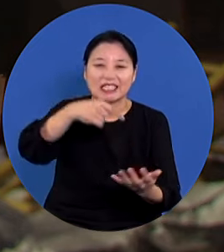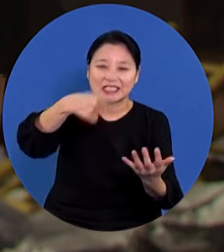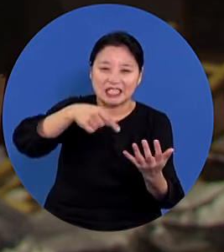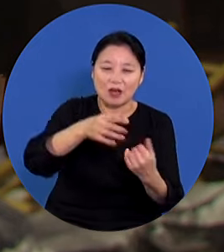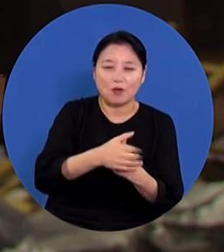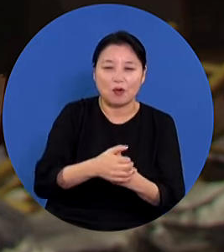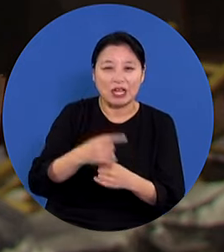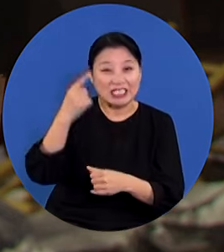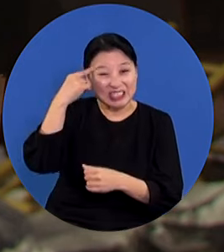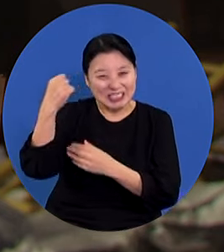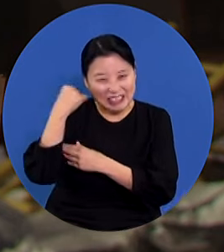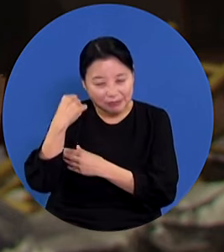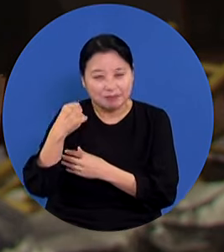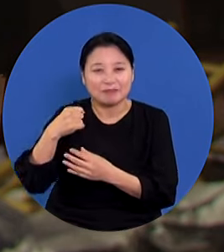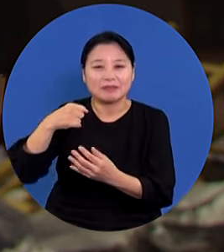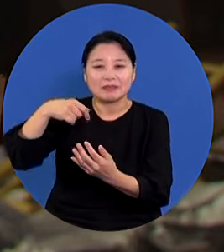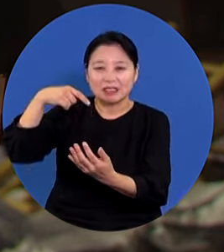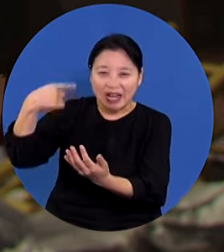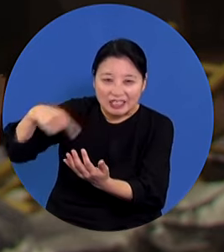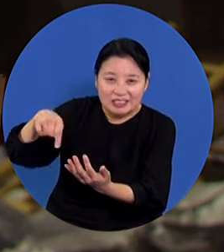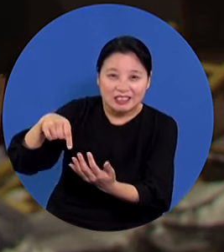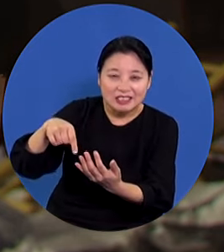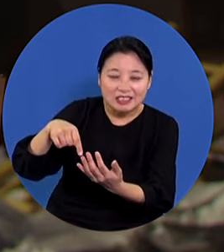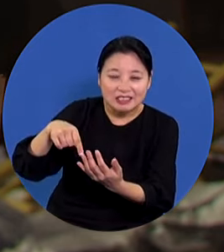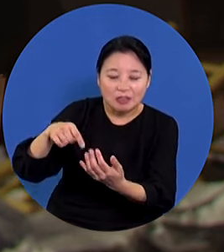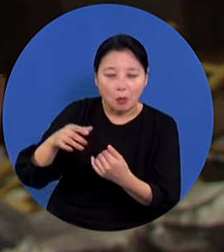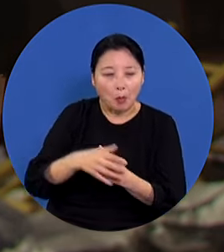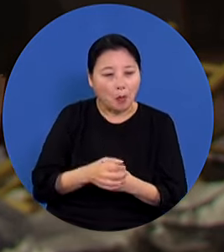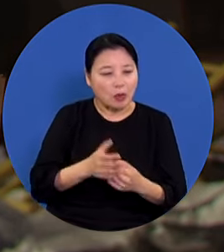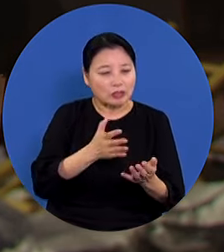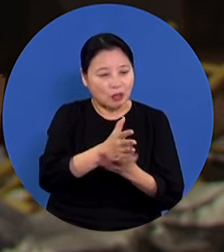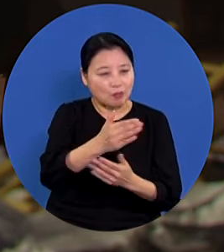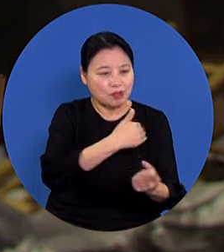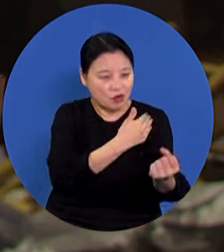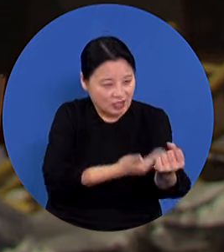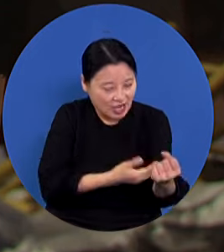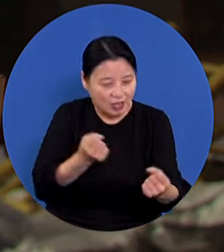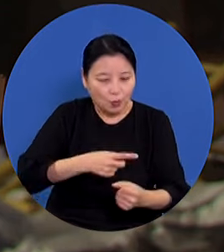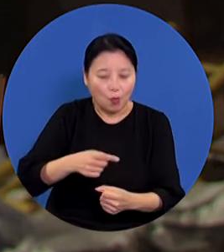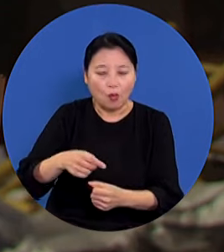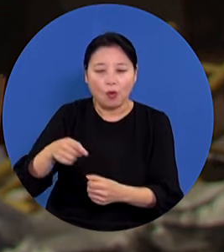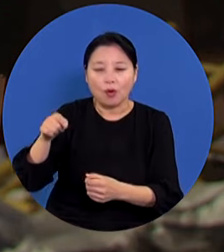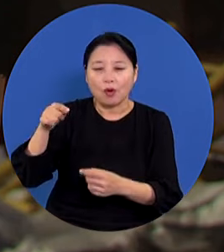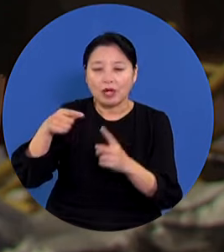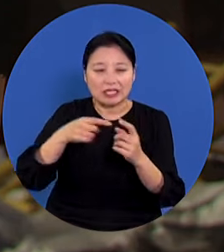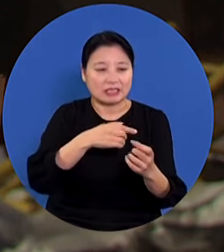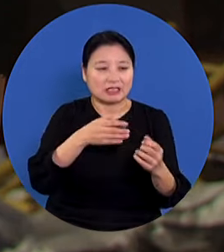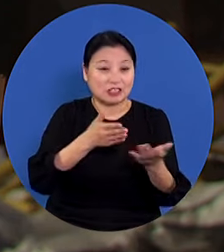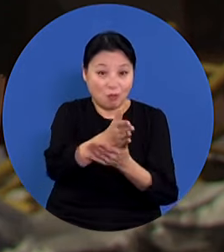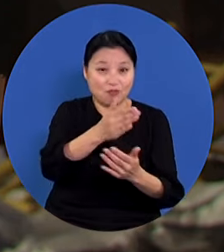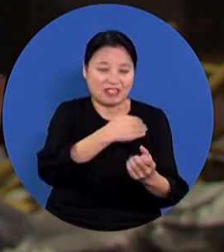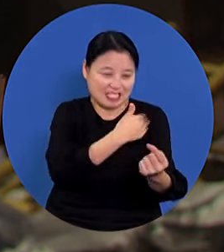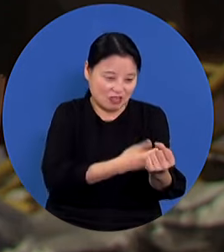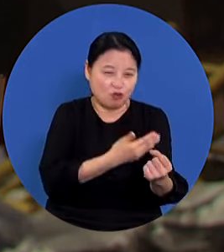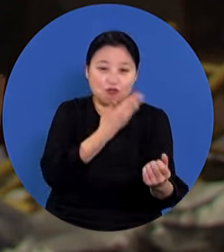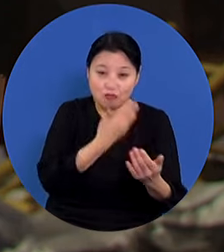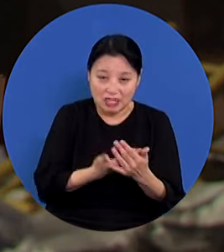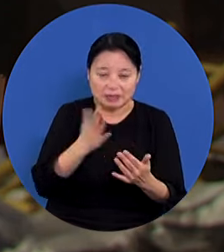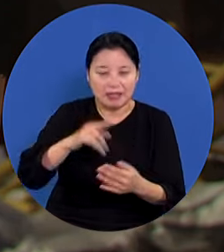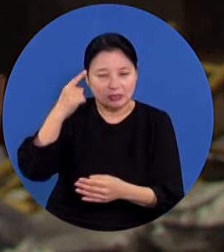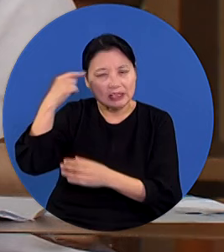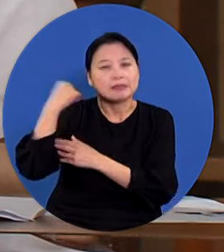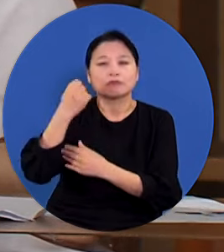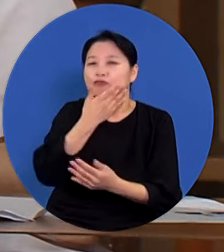뭐 정신 역량 교육이라는 걸 얘기했는데 정신 역량. 예, 저는 그 두 개가 되게 교육 과정에서 밸런스를 맞추는 게 되게 중요하다고 저는 개인적으로 생각을